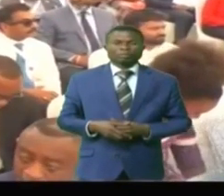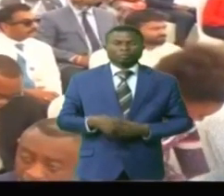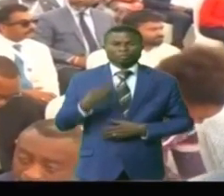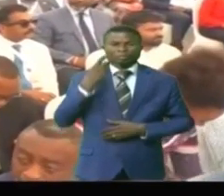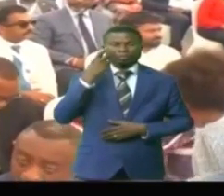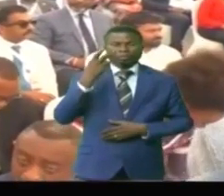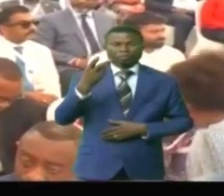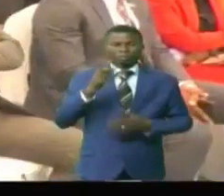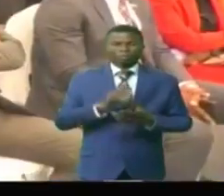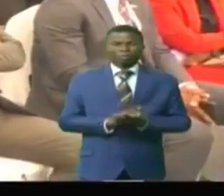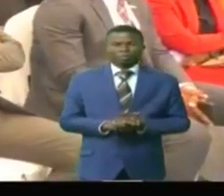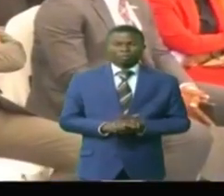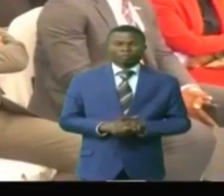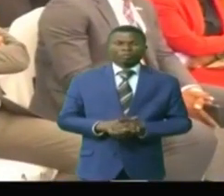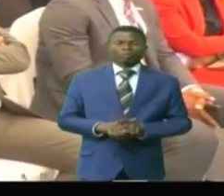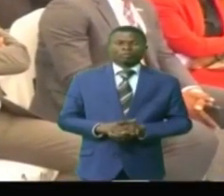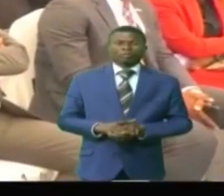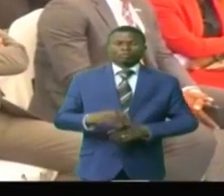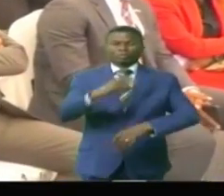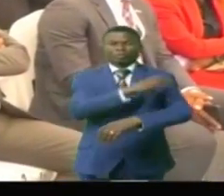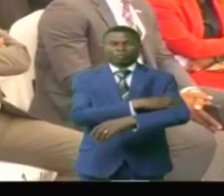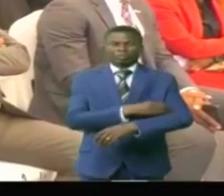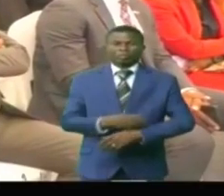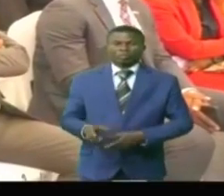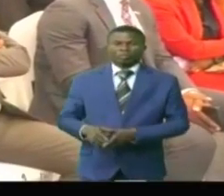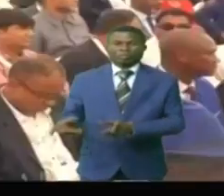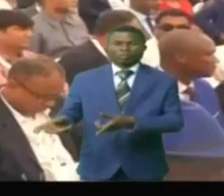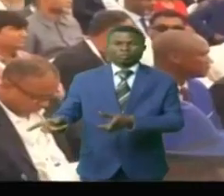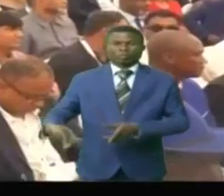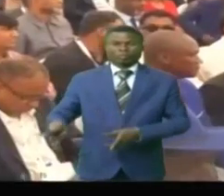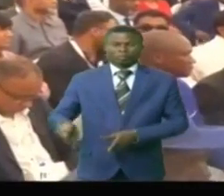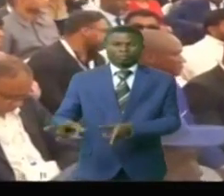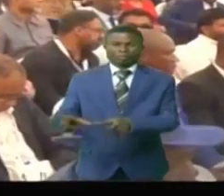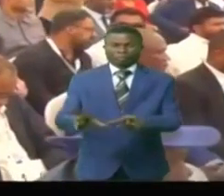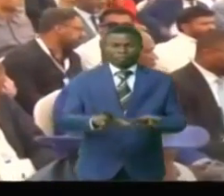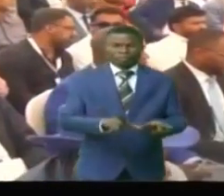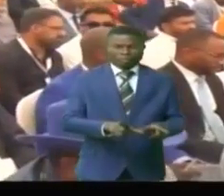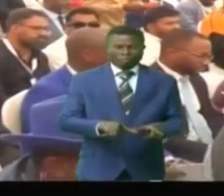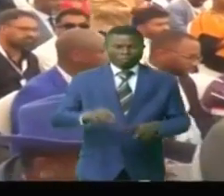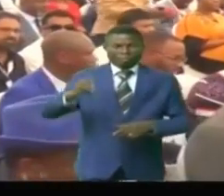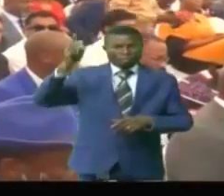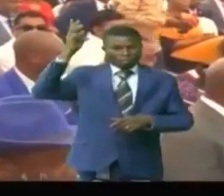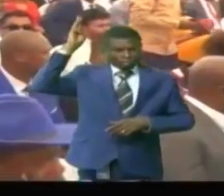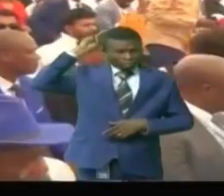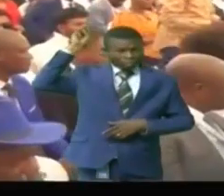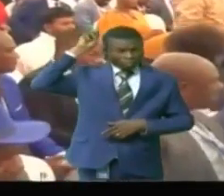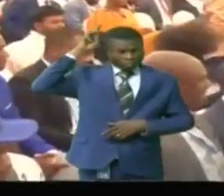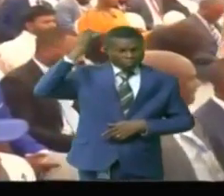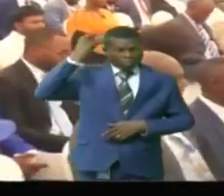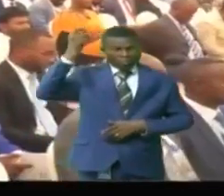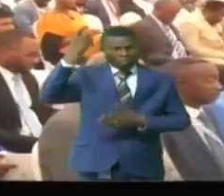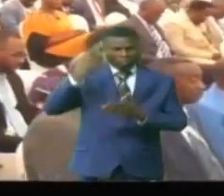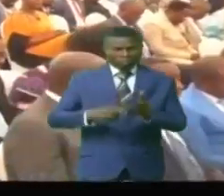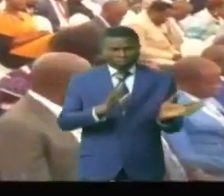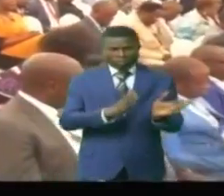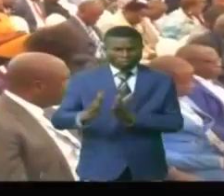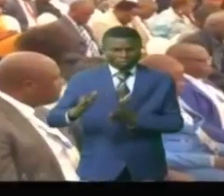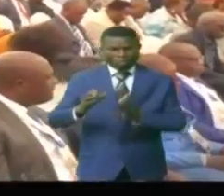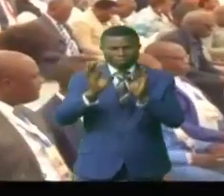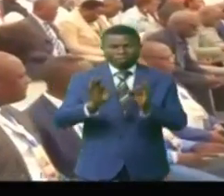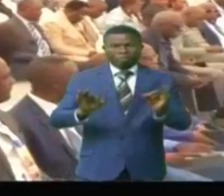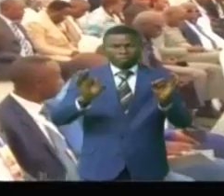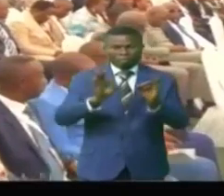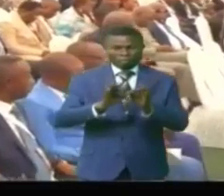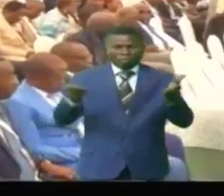l'Expo Béton à Colosi, chef-lieu de la province du Lualaba. Cette grande messe a pour objectif d'établir un plan d'aménagement urbain